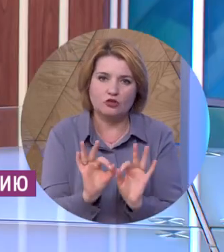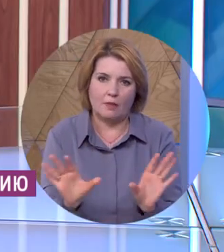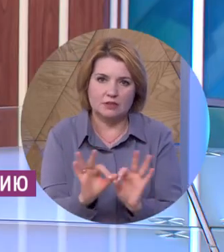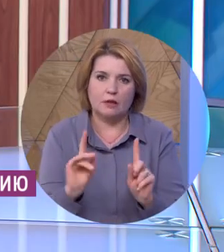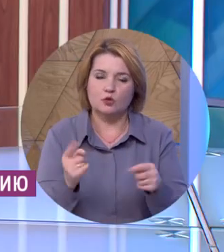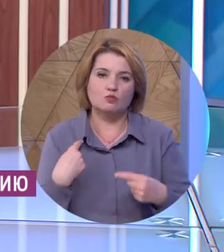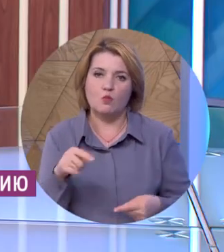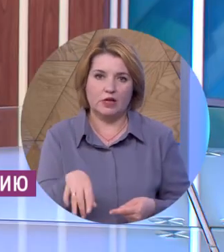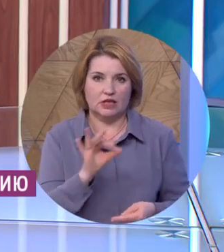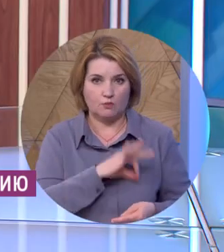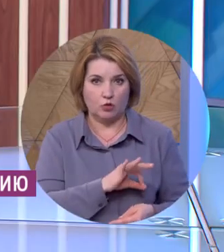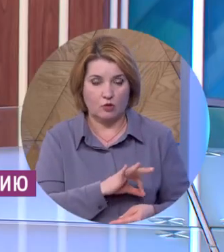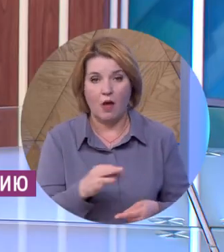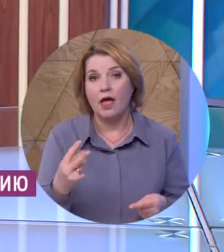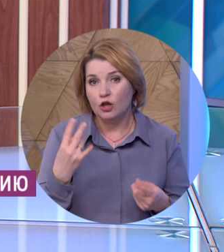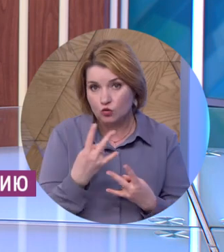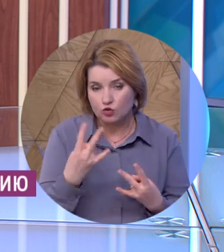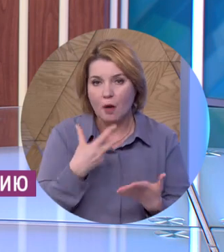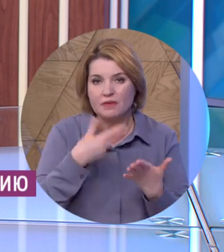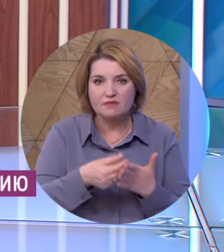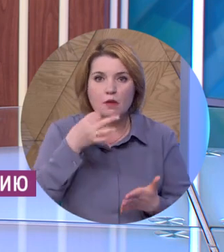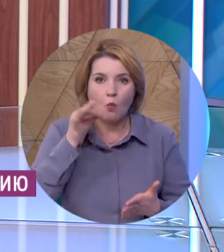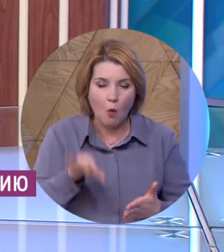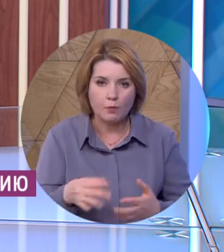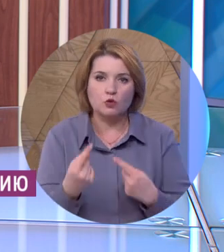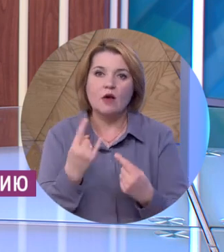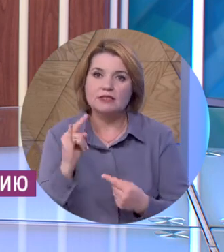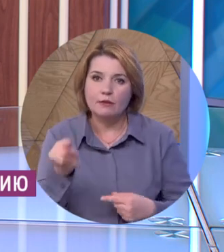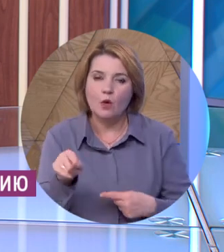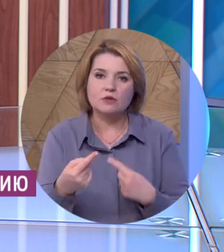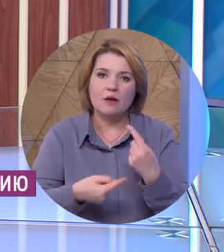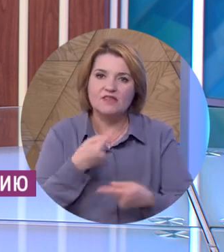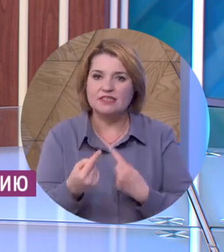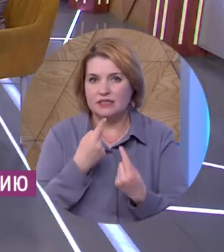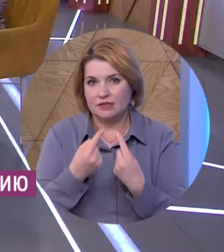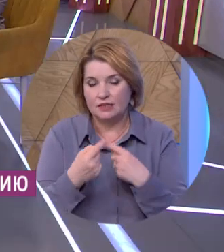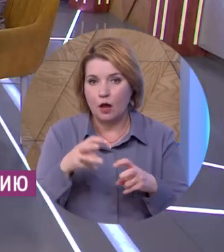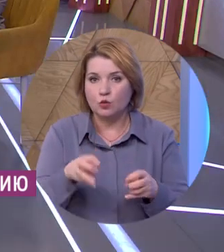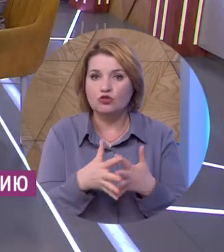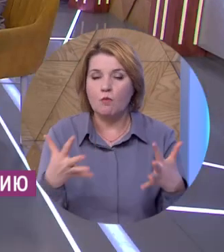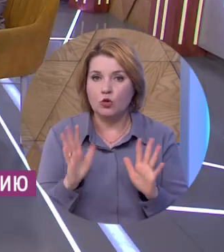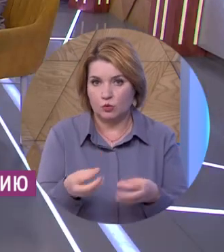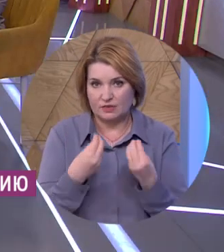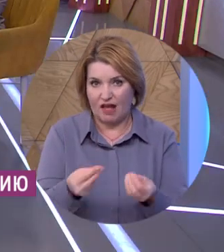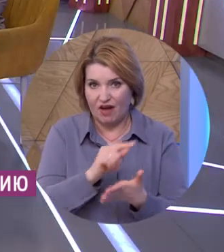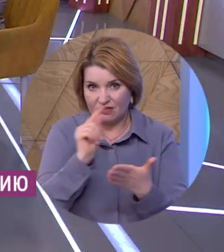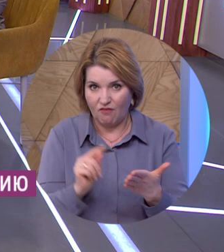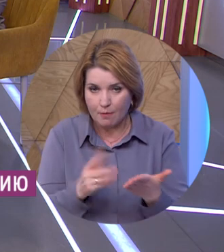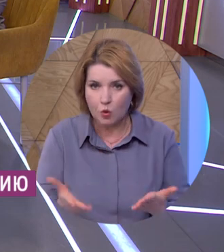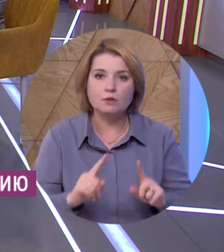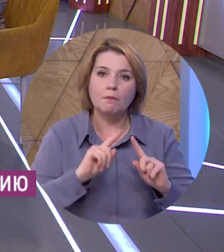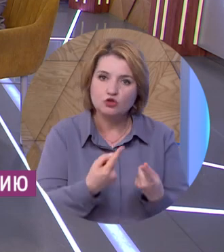применяем. И нужно, конечно, основываясь на собственном опыте, но вести с ребенком диалог. И чем больше он будет задавать нам вопросов, вот этих нелюбимых,